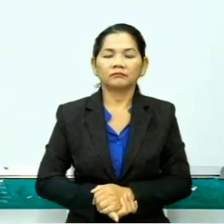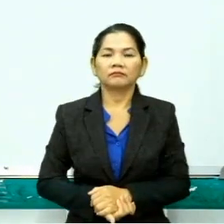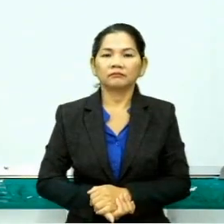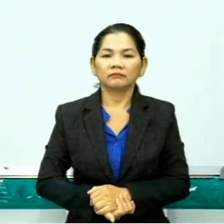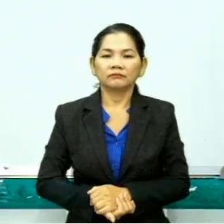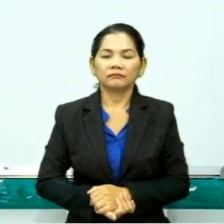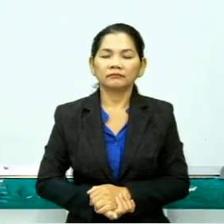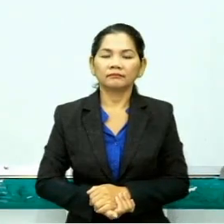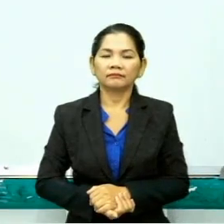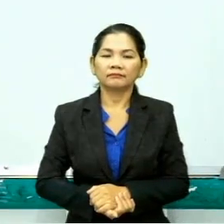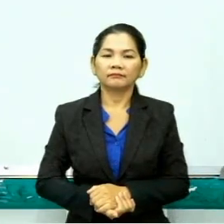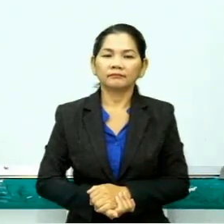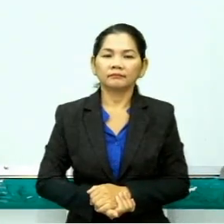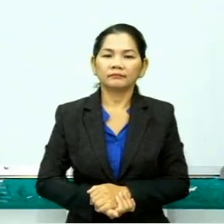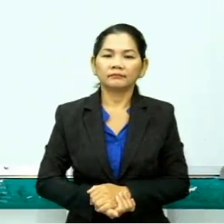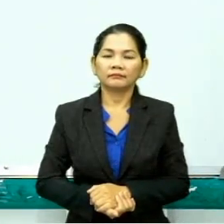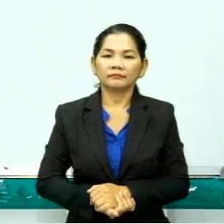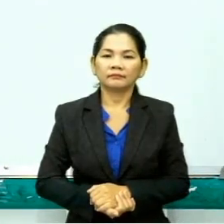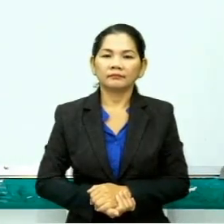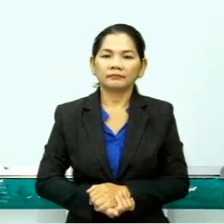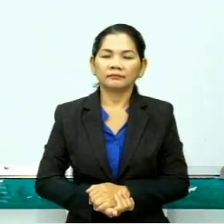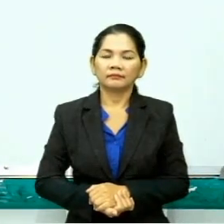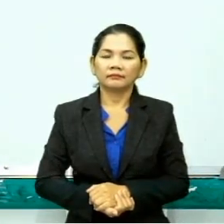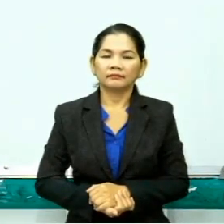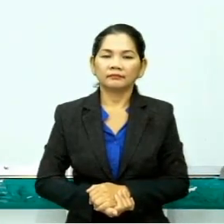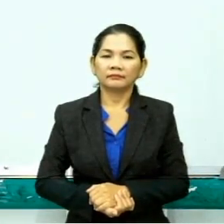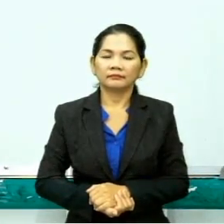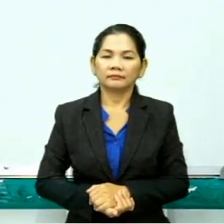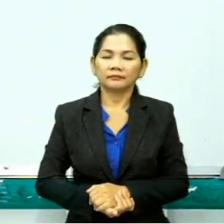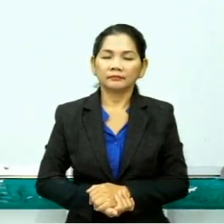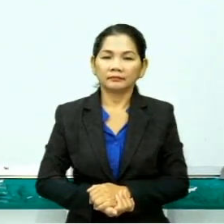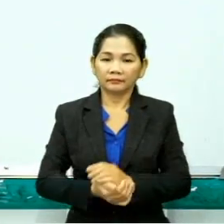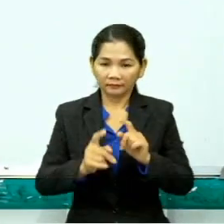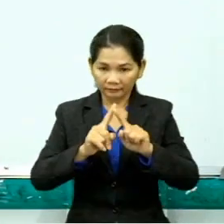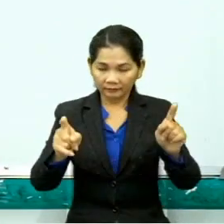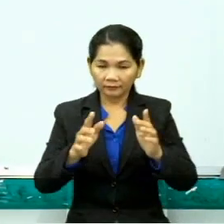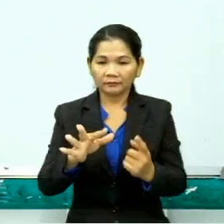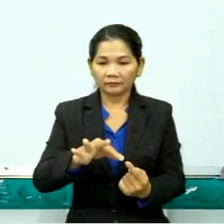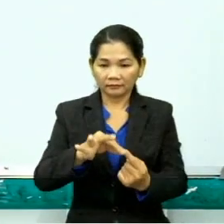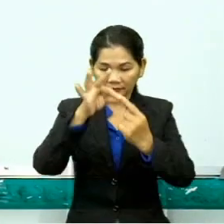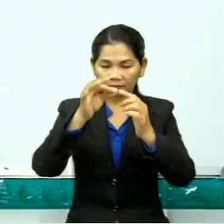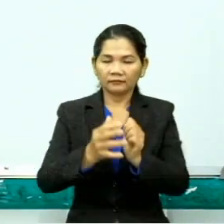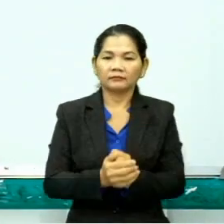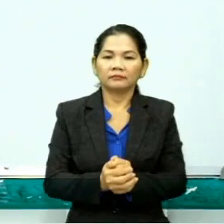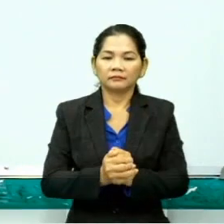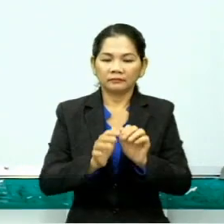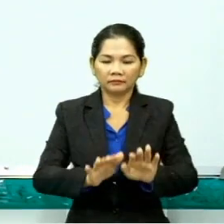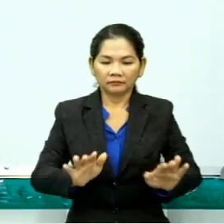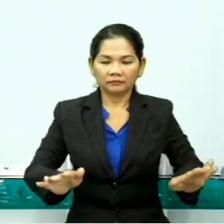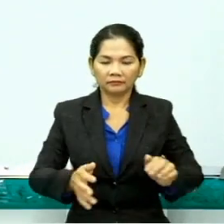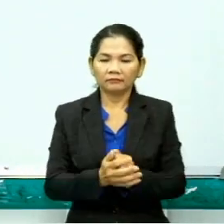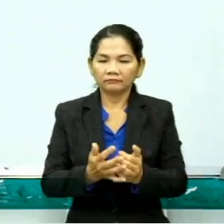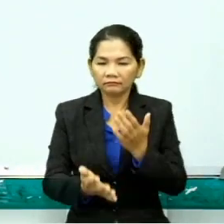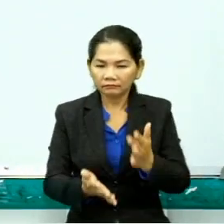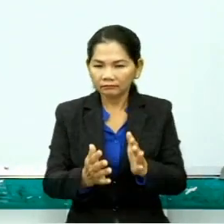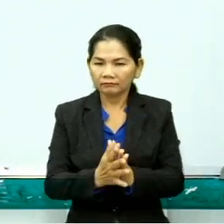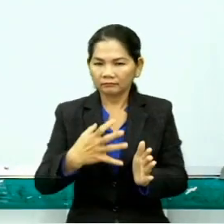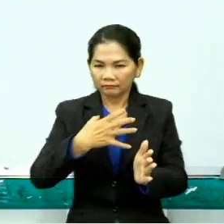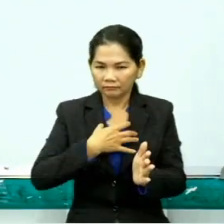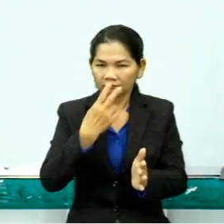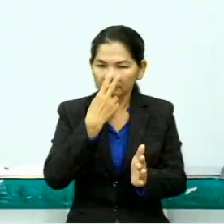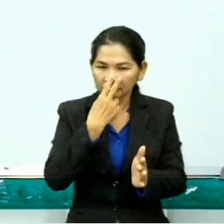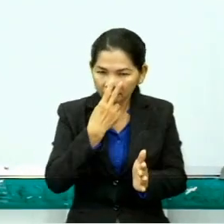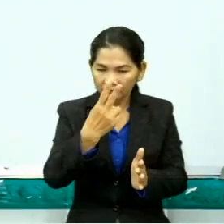cha, hay mình giảng tiếp cho chị bị xem mùi tiếp cứ con một xem chị con trong tam